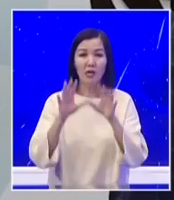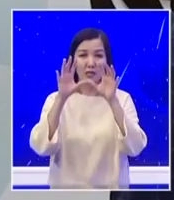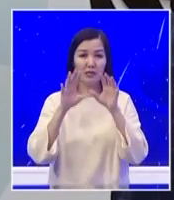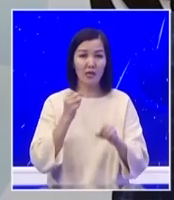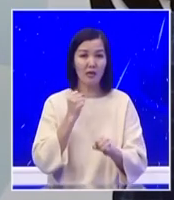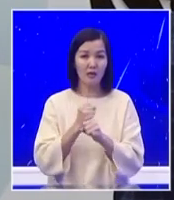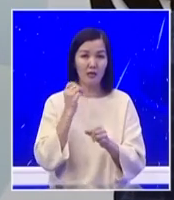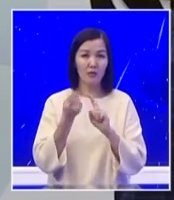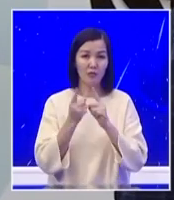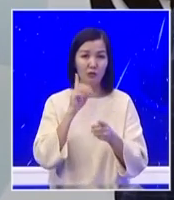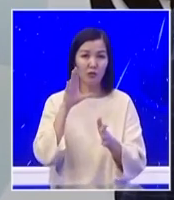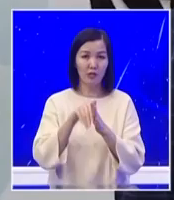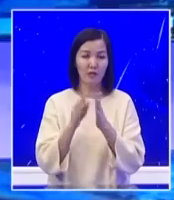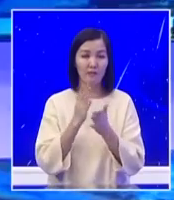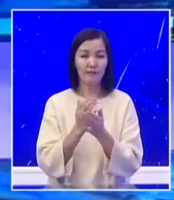көрсетілген.